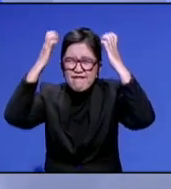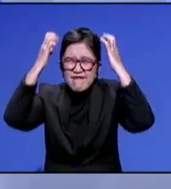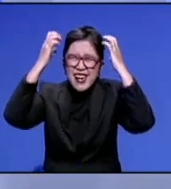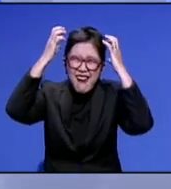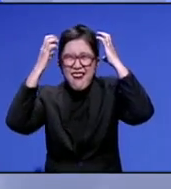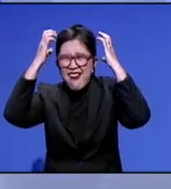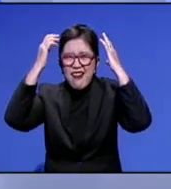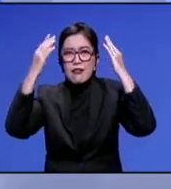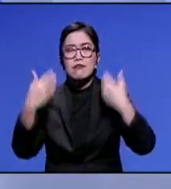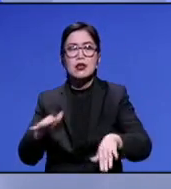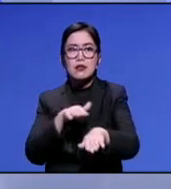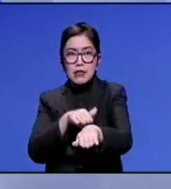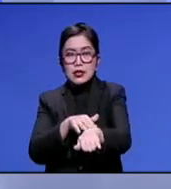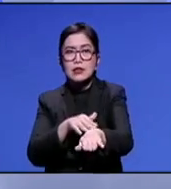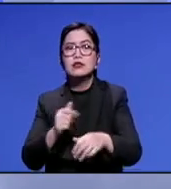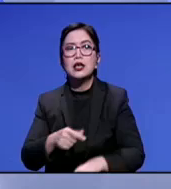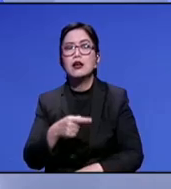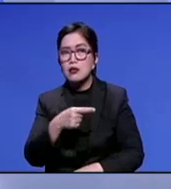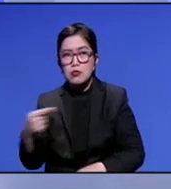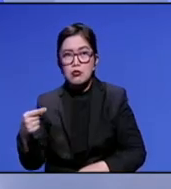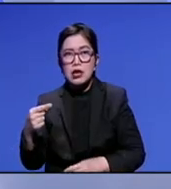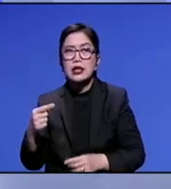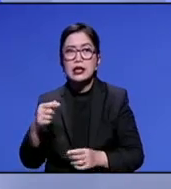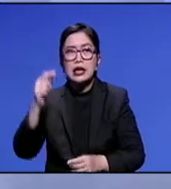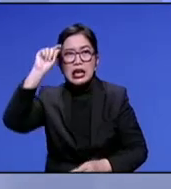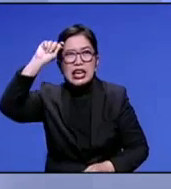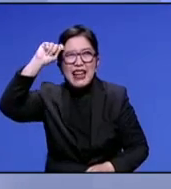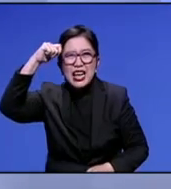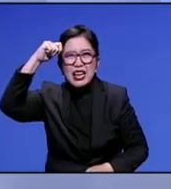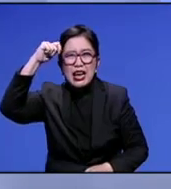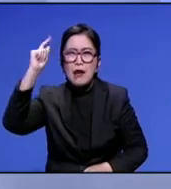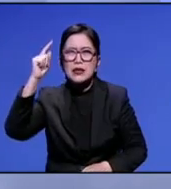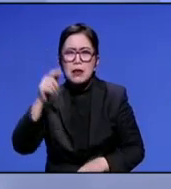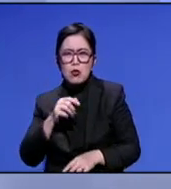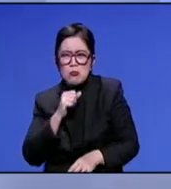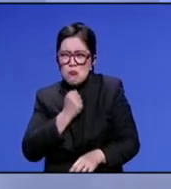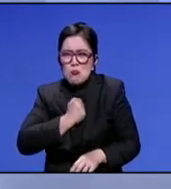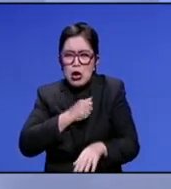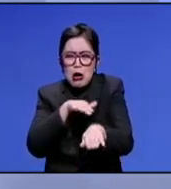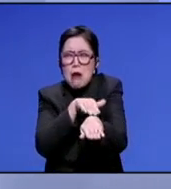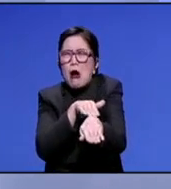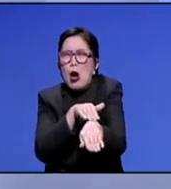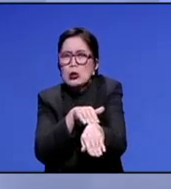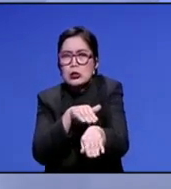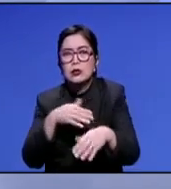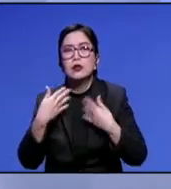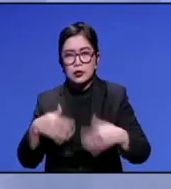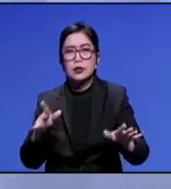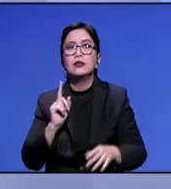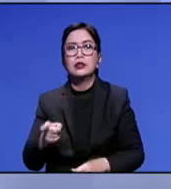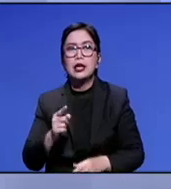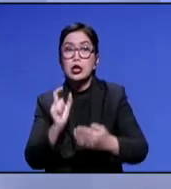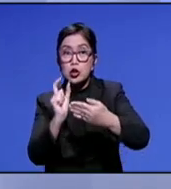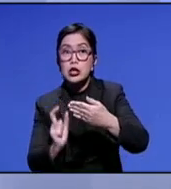kemacetan bisa menurunkan kemampuan memori dan juga pembelajaran hasil penelitian psikologi dan perilaku sosial